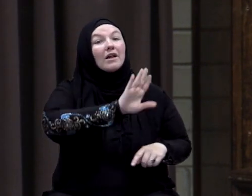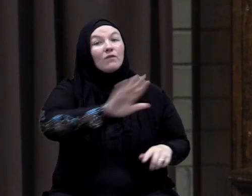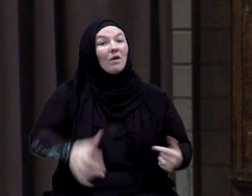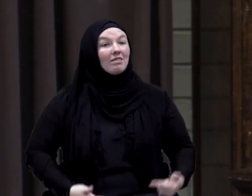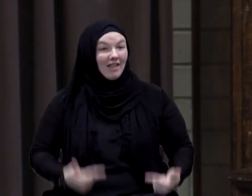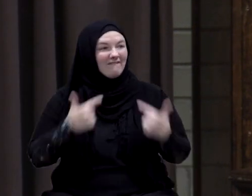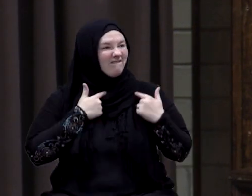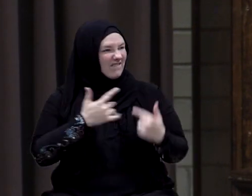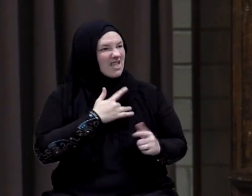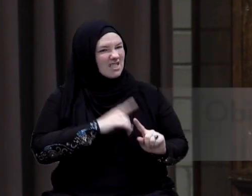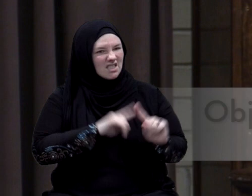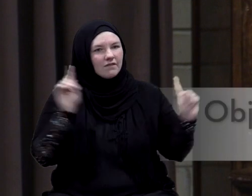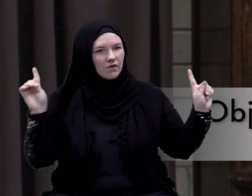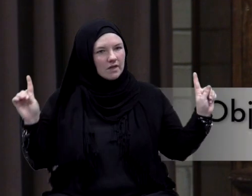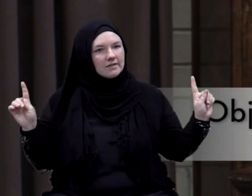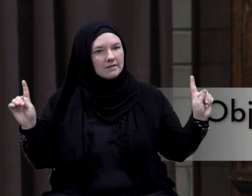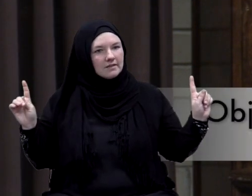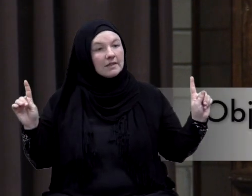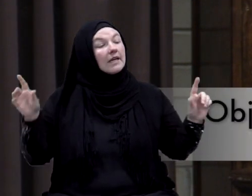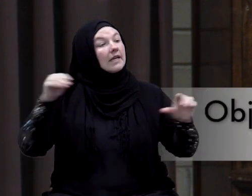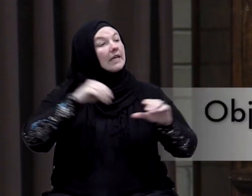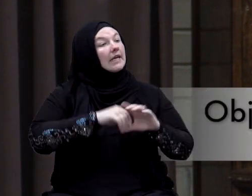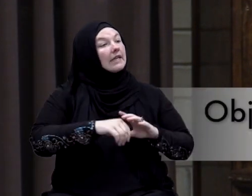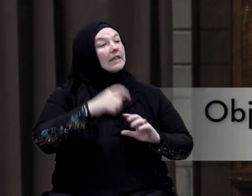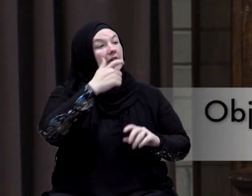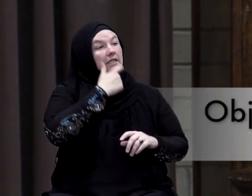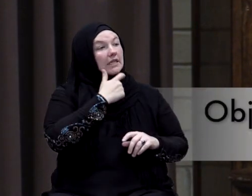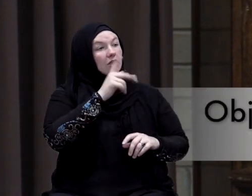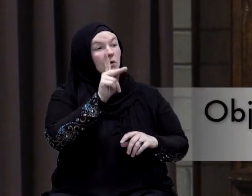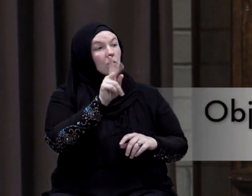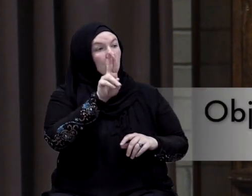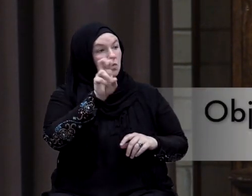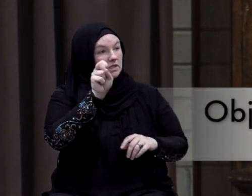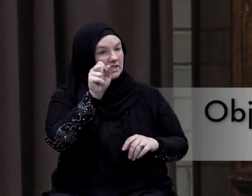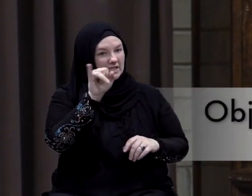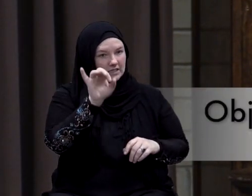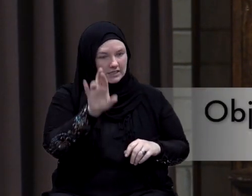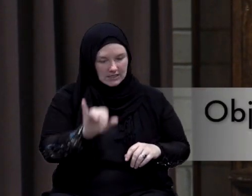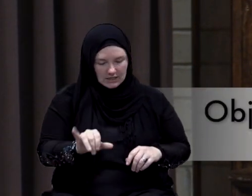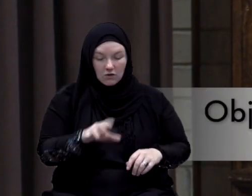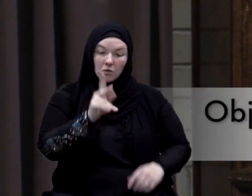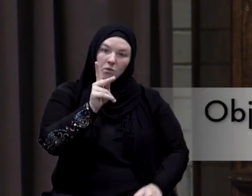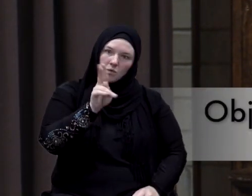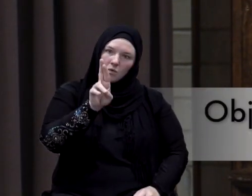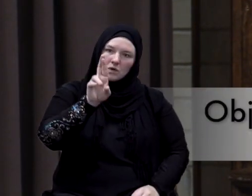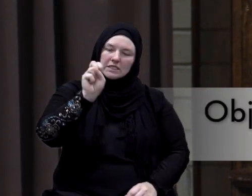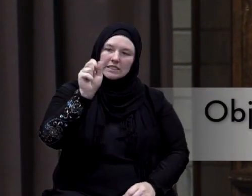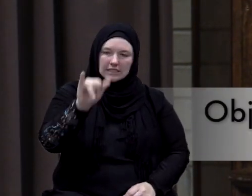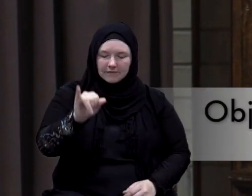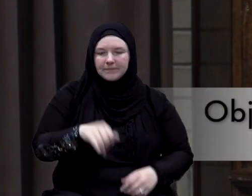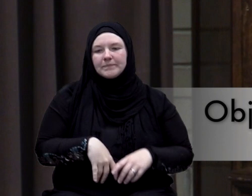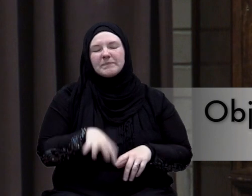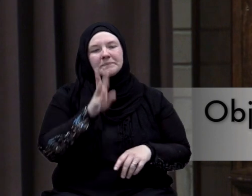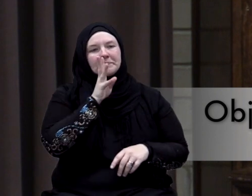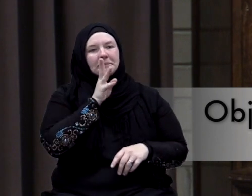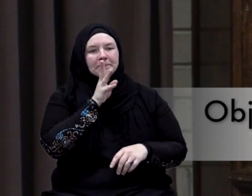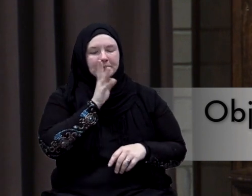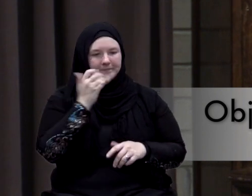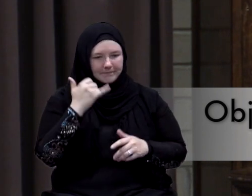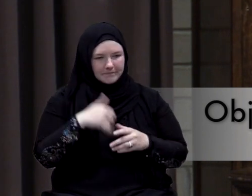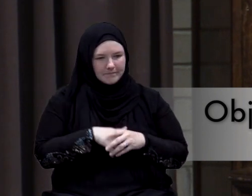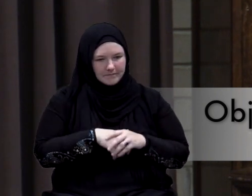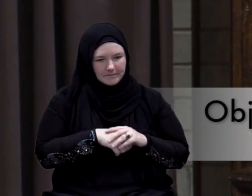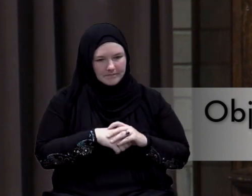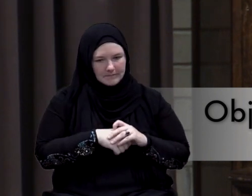different. In the hadith Qudsi, وَلَا يَزَالُ عَبْدِي يَتَقَرَّبُ إِلَيَّ بِالنَّوَافِلْ حَتَّى